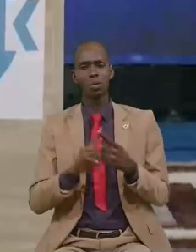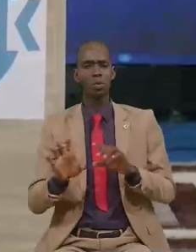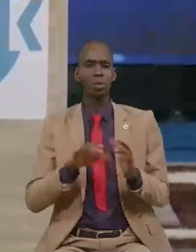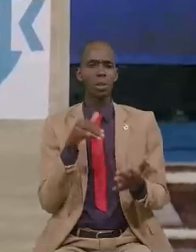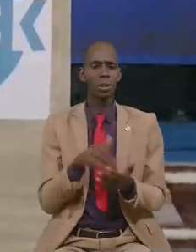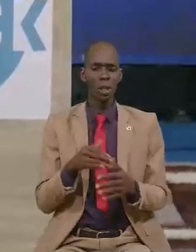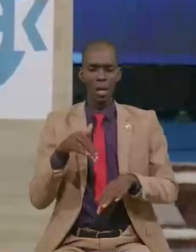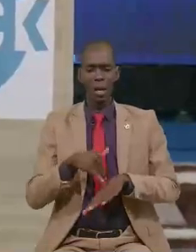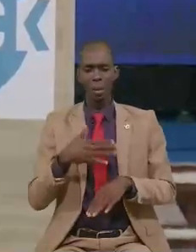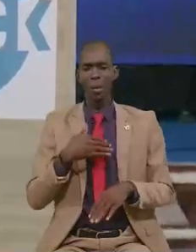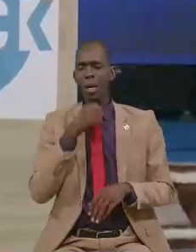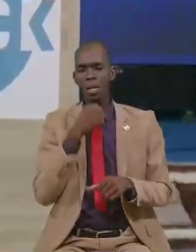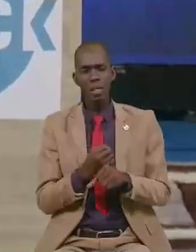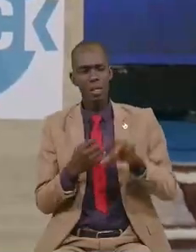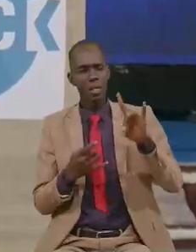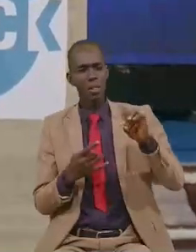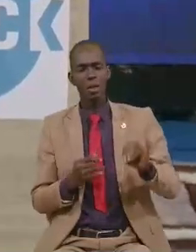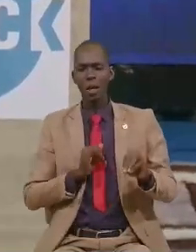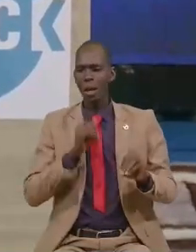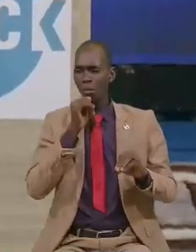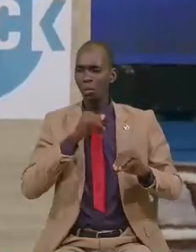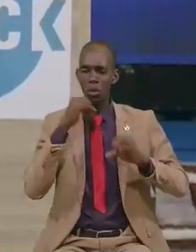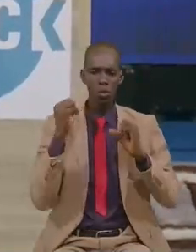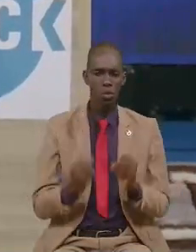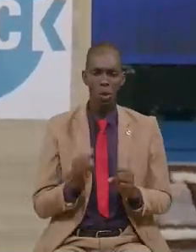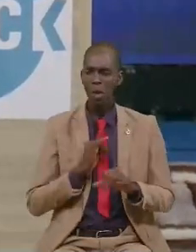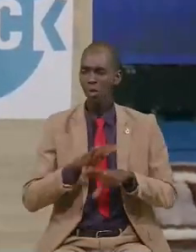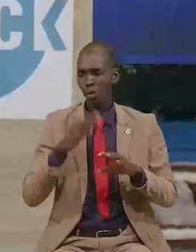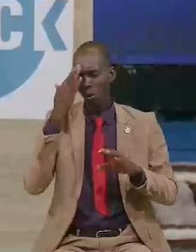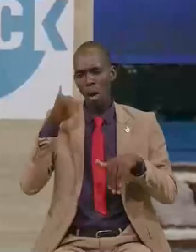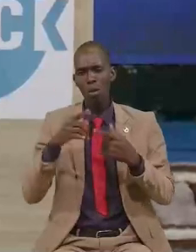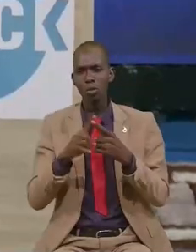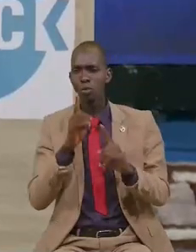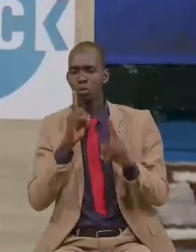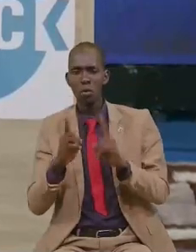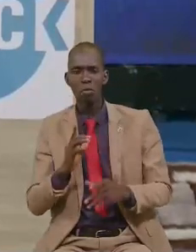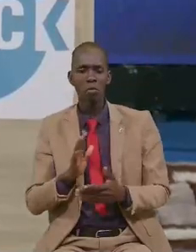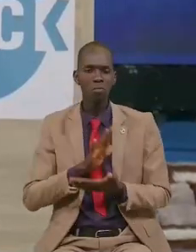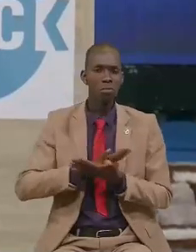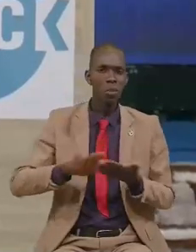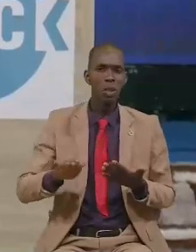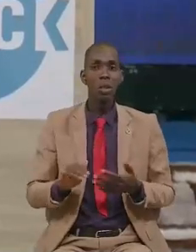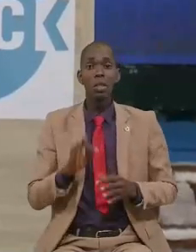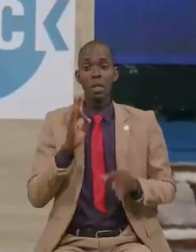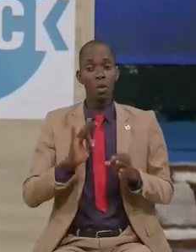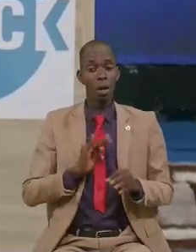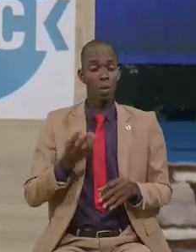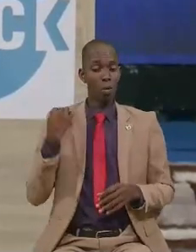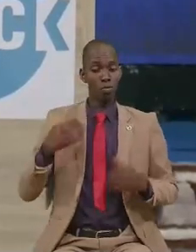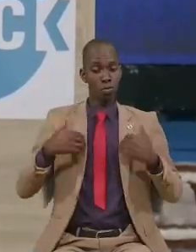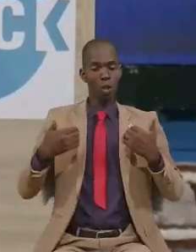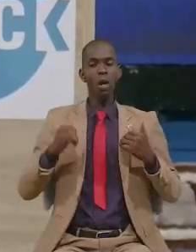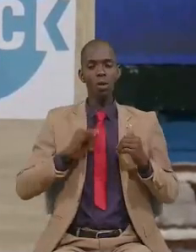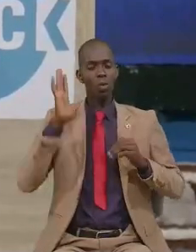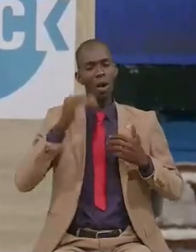à 80 ans, je ne suis plus éloquent, je suis un bègue. Même si j'étais plus jeune, j'allais essayer. Pourquoi tu me